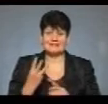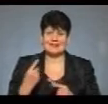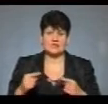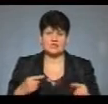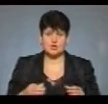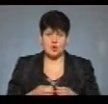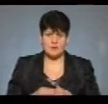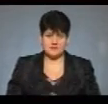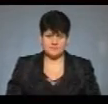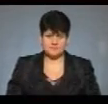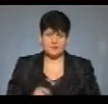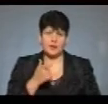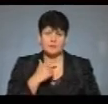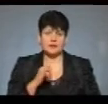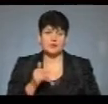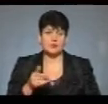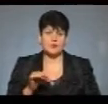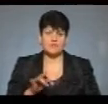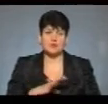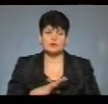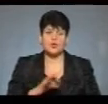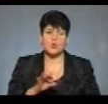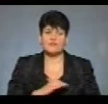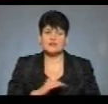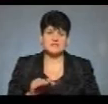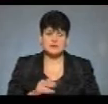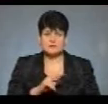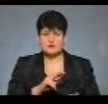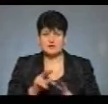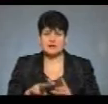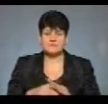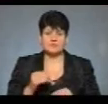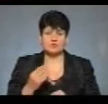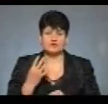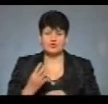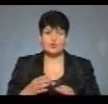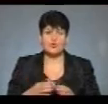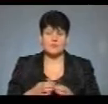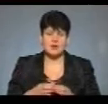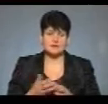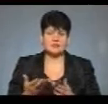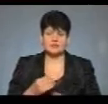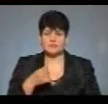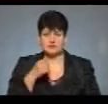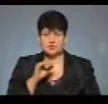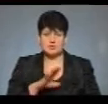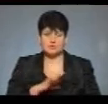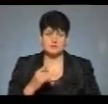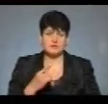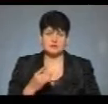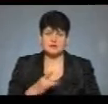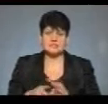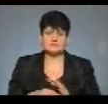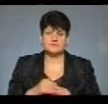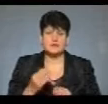громади. Пан Ігор, ви були офіційним спостерігачем на виборах у 4 громадах, які вчора йшли вперше на вибори.